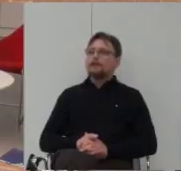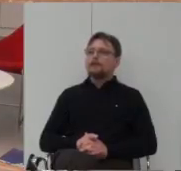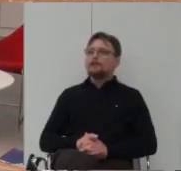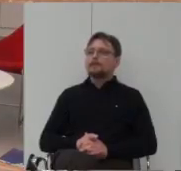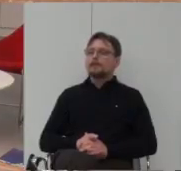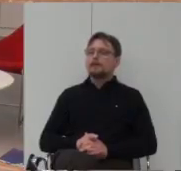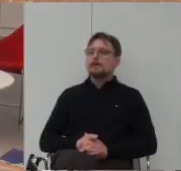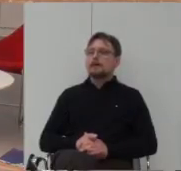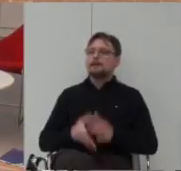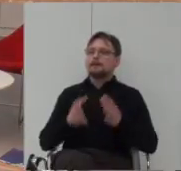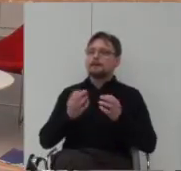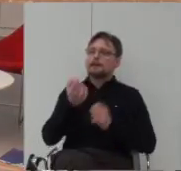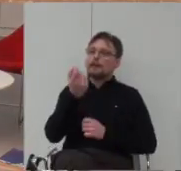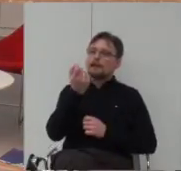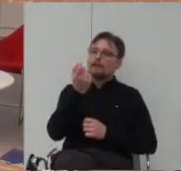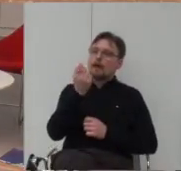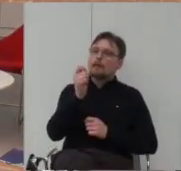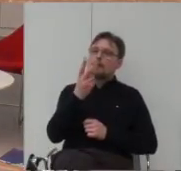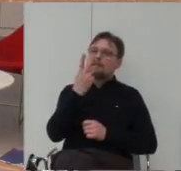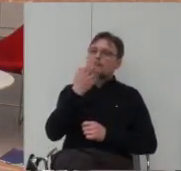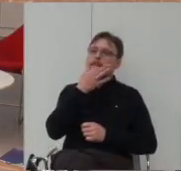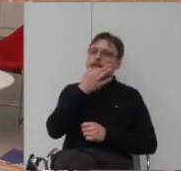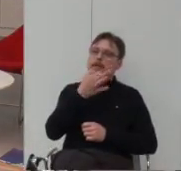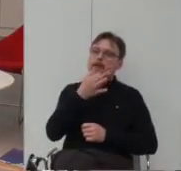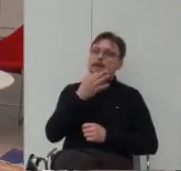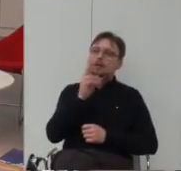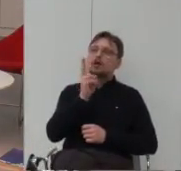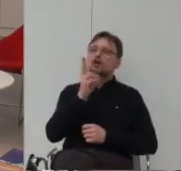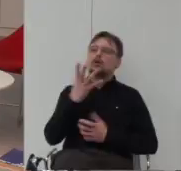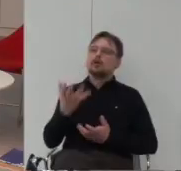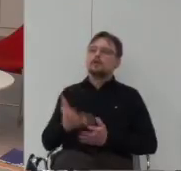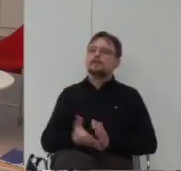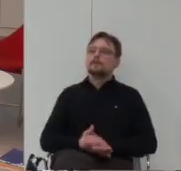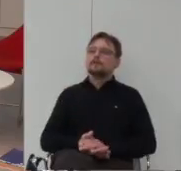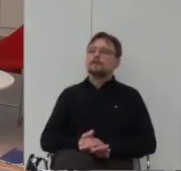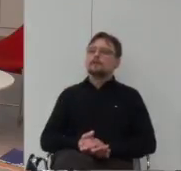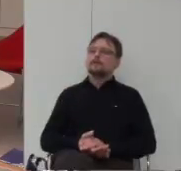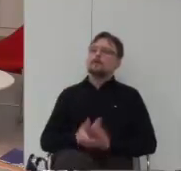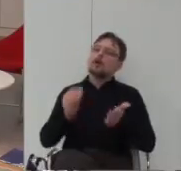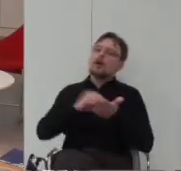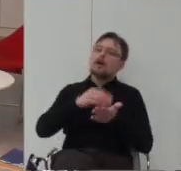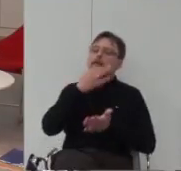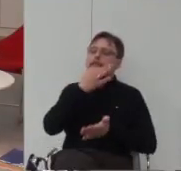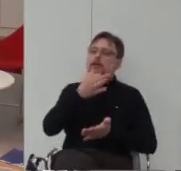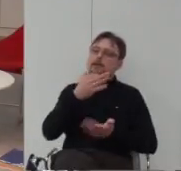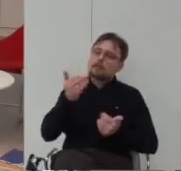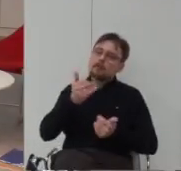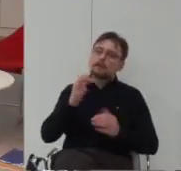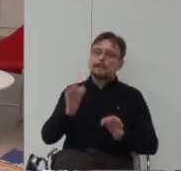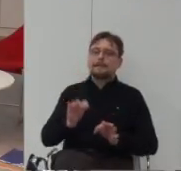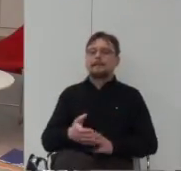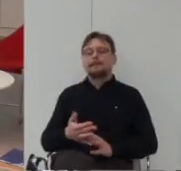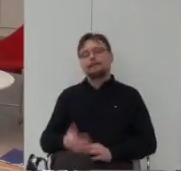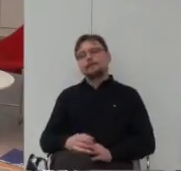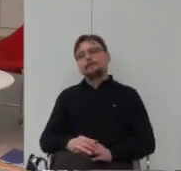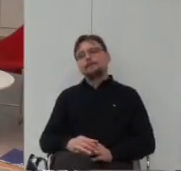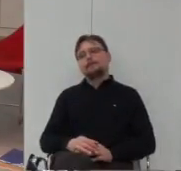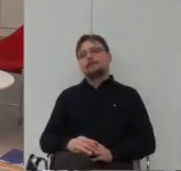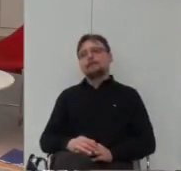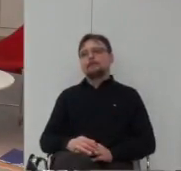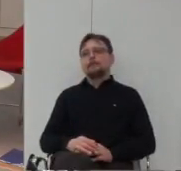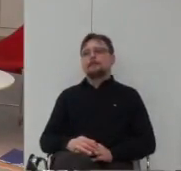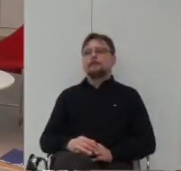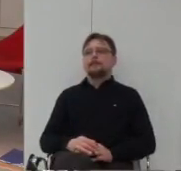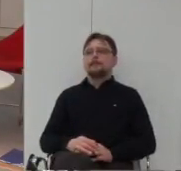Szanowni Państwo, mamy chwilę na dosłownie jedno, dwa pytania. Gdyby ktoś z Państwa chciał o coś dopytać naszych prelegentów, to zachęcamy.